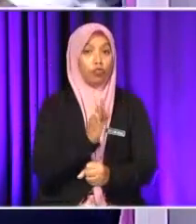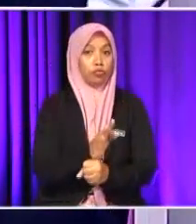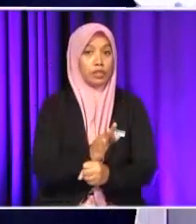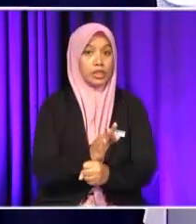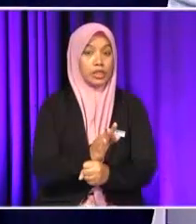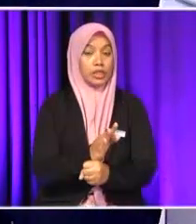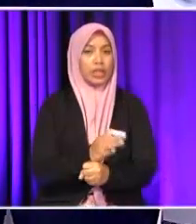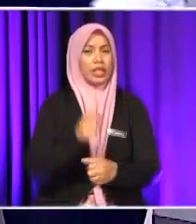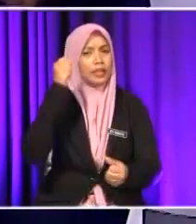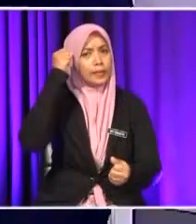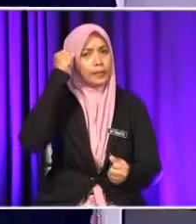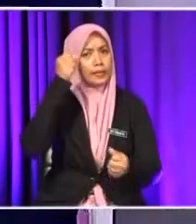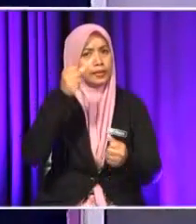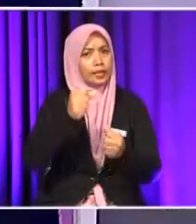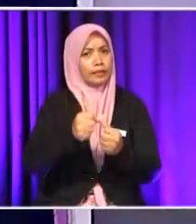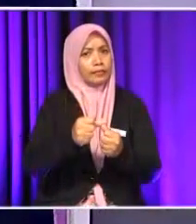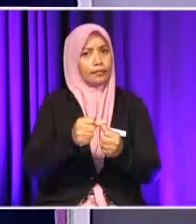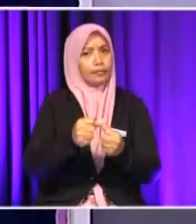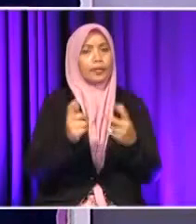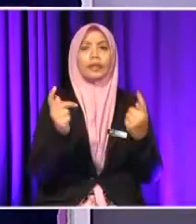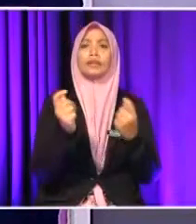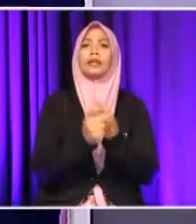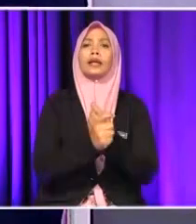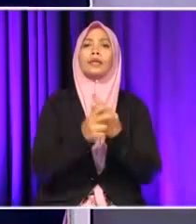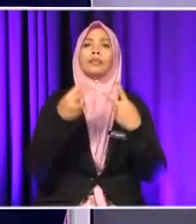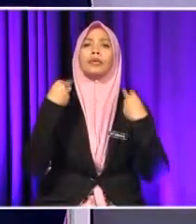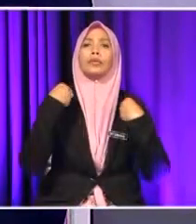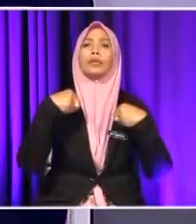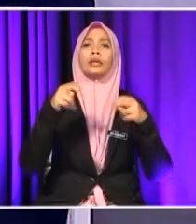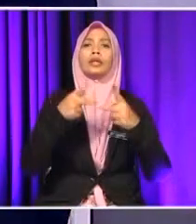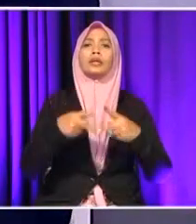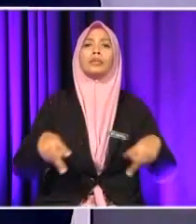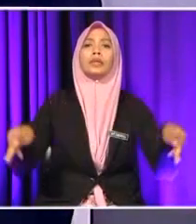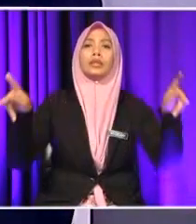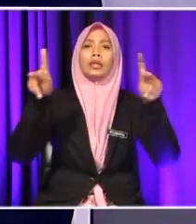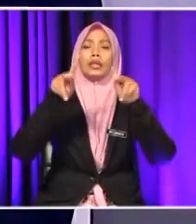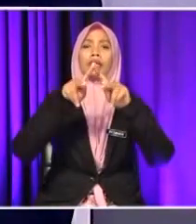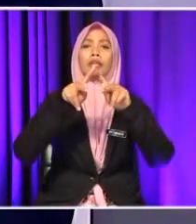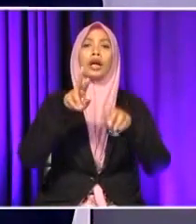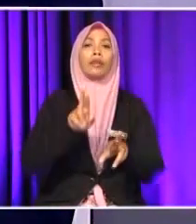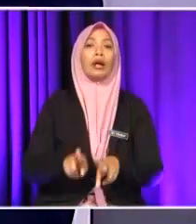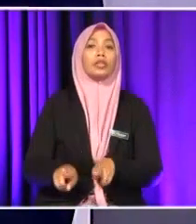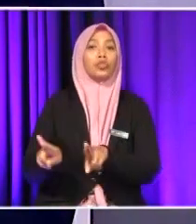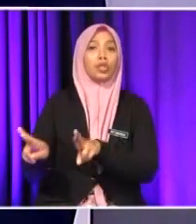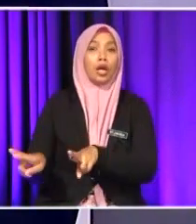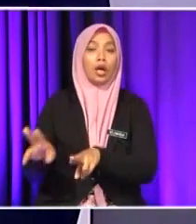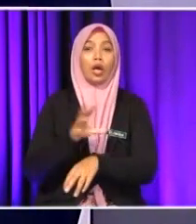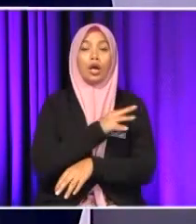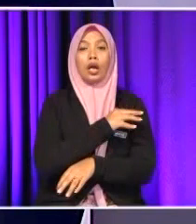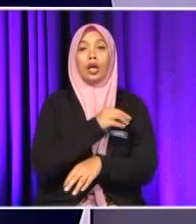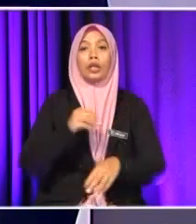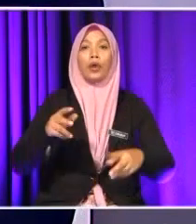ingat. Pertama, tentang pengeluaran. Yang utama adalah tentang kepentingan, perancangan dan proses. Kemudian yang